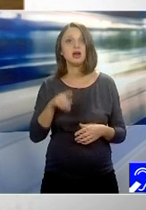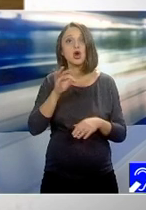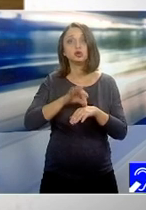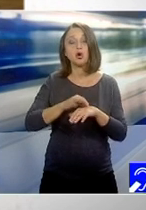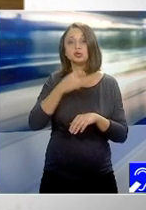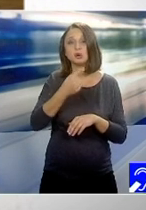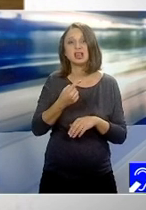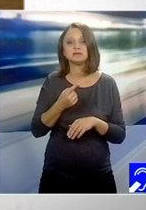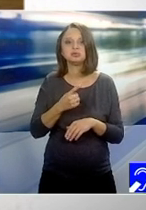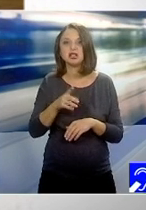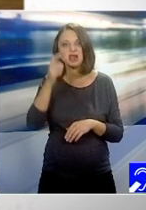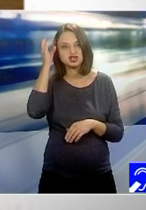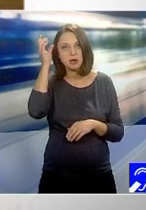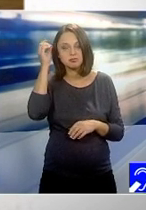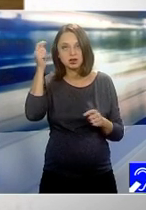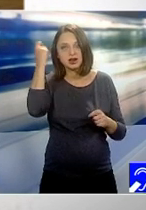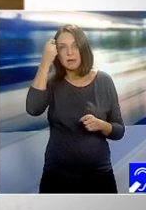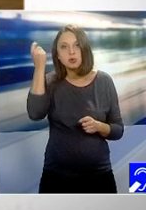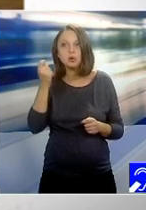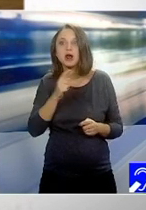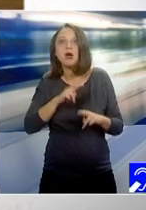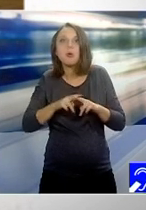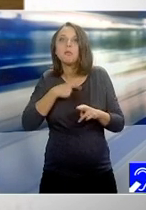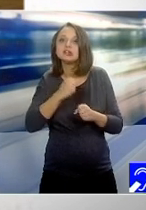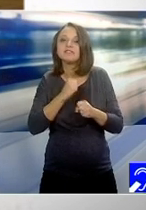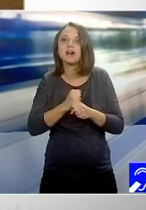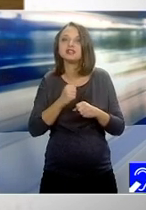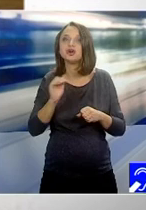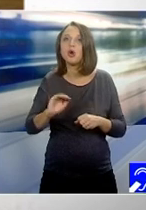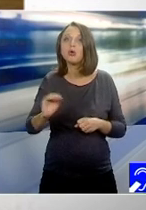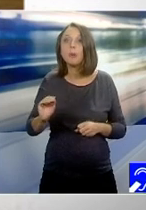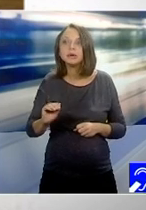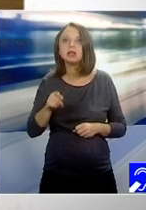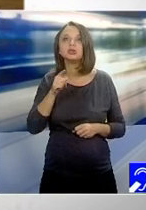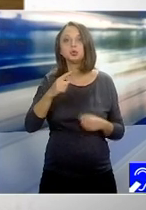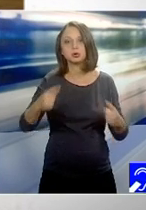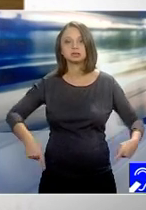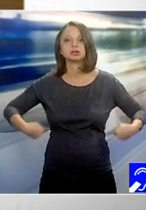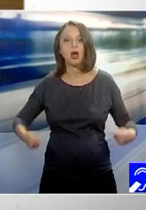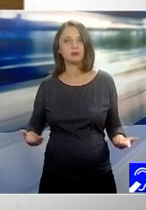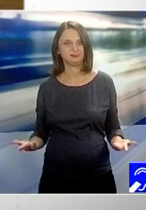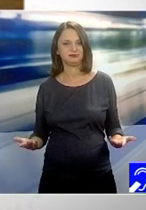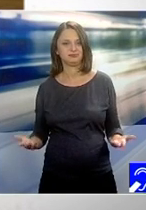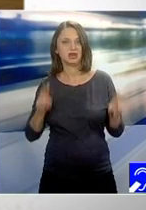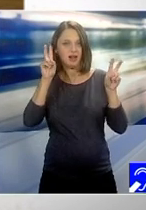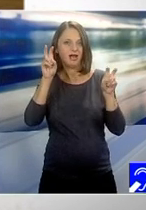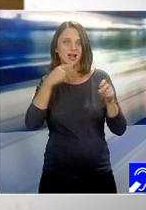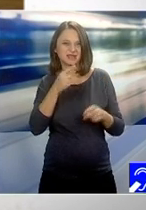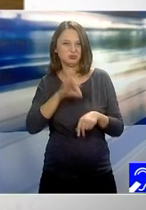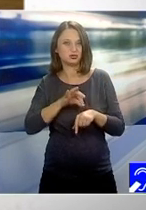dreptul inconștientă, să te gândești să rămâi însărcinată, având în vedere situația în care ești. Am încheiat